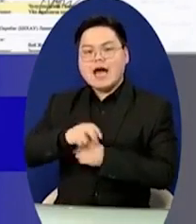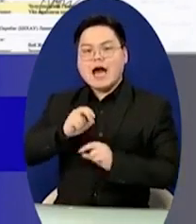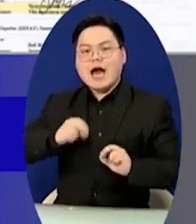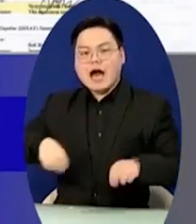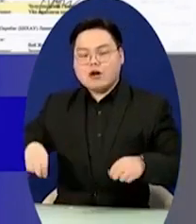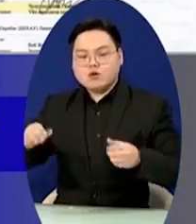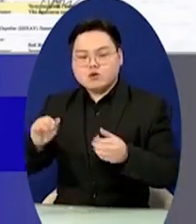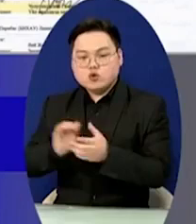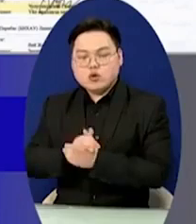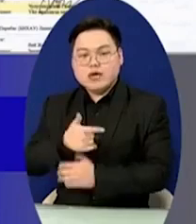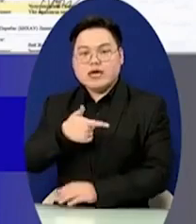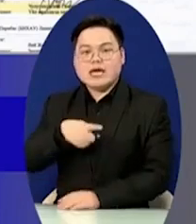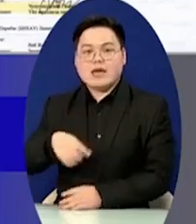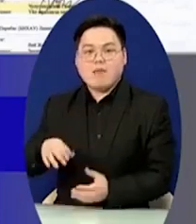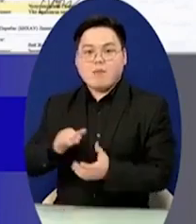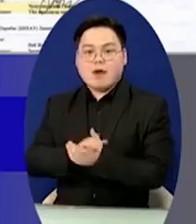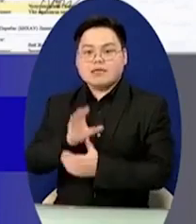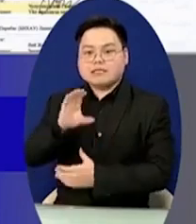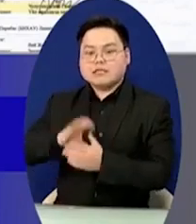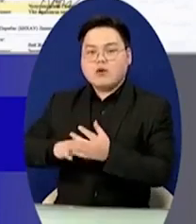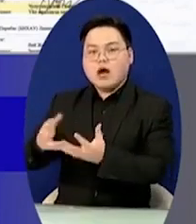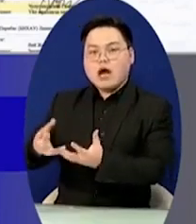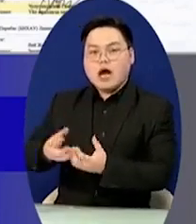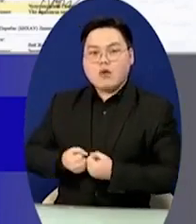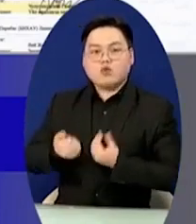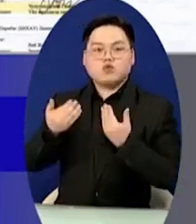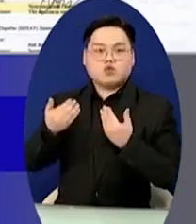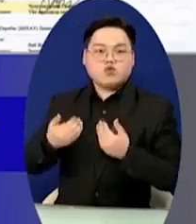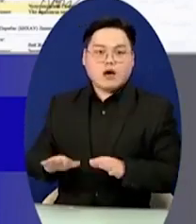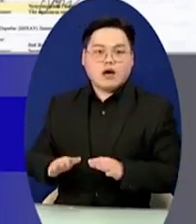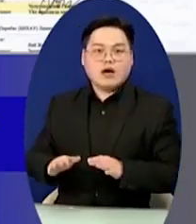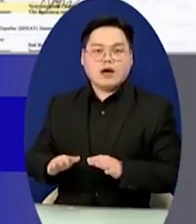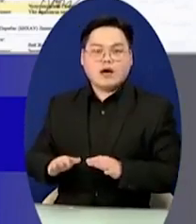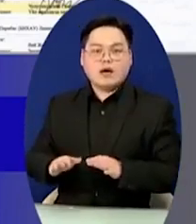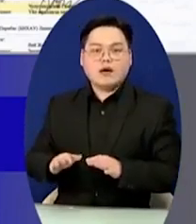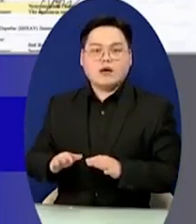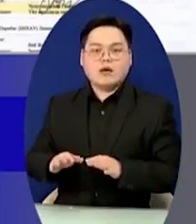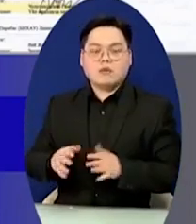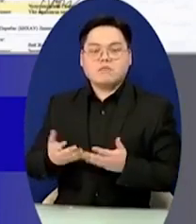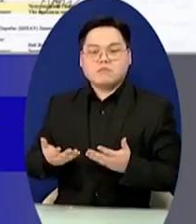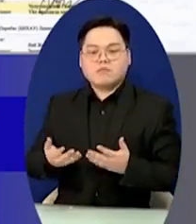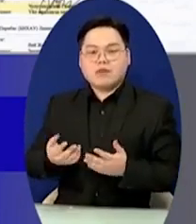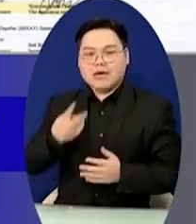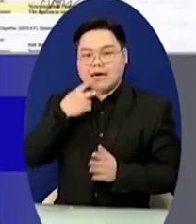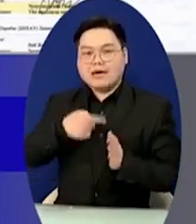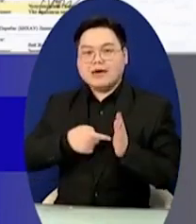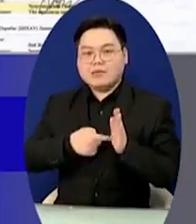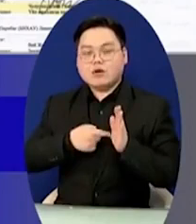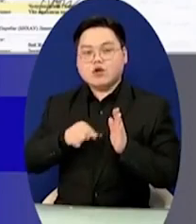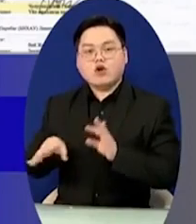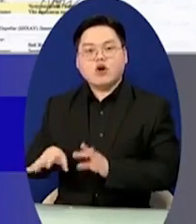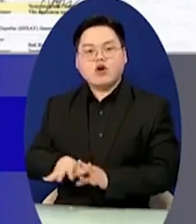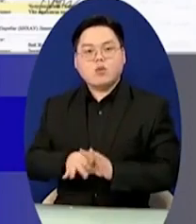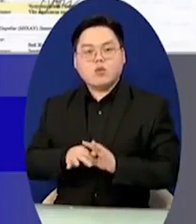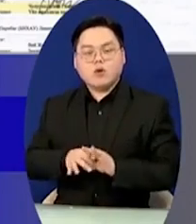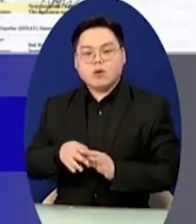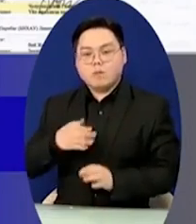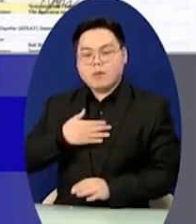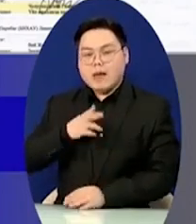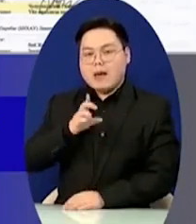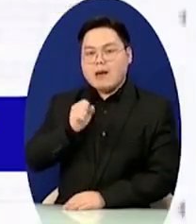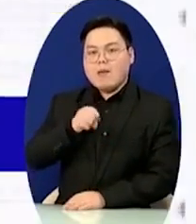зурж гэрээ байгуулаад санхүүжилт авсан байна гэт. За ийм юм гарч ирж байна. Тэгэхээр үүнтэй холбоотойгоор би